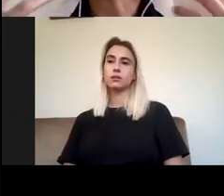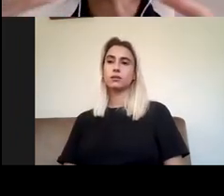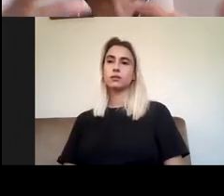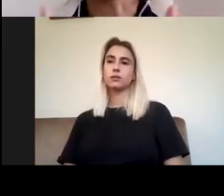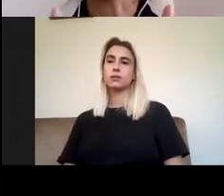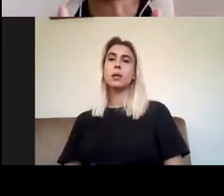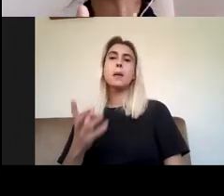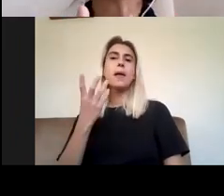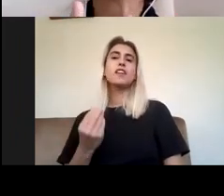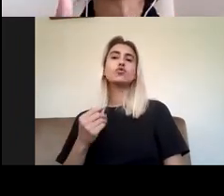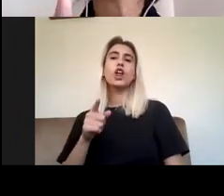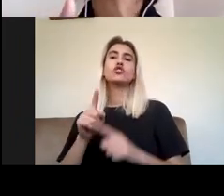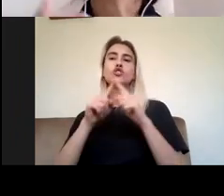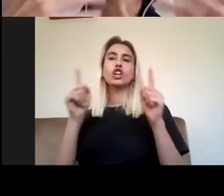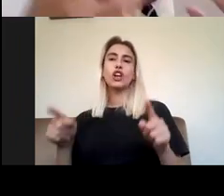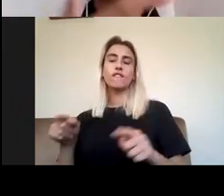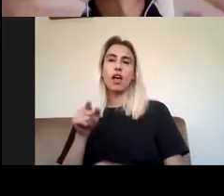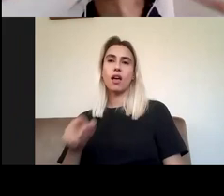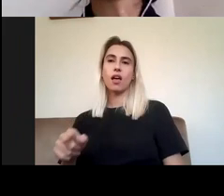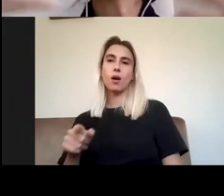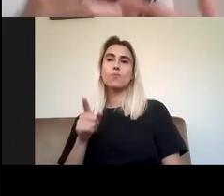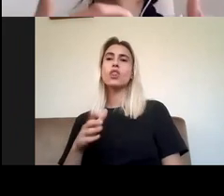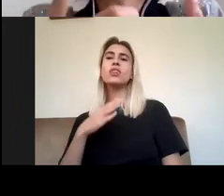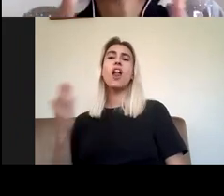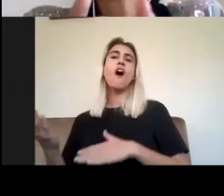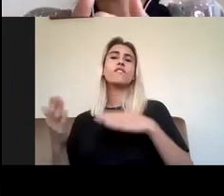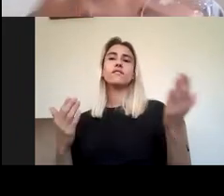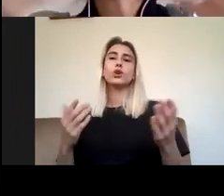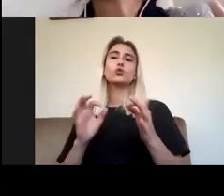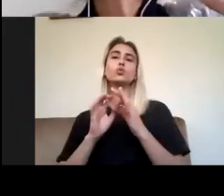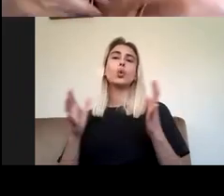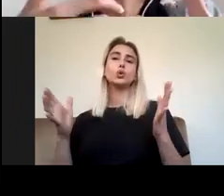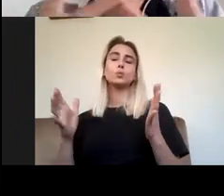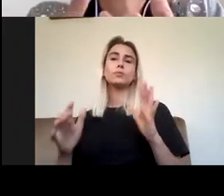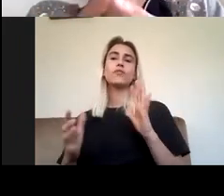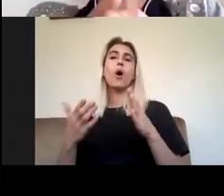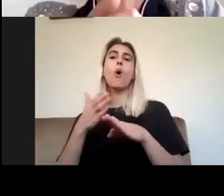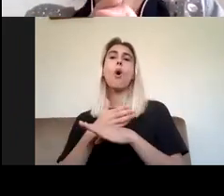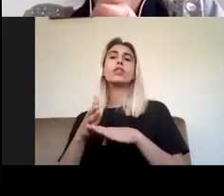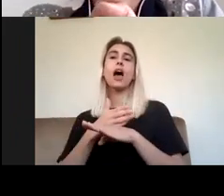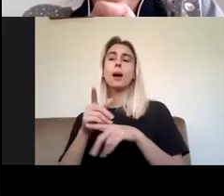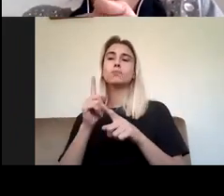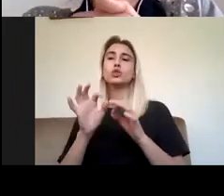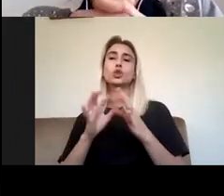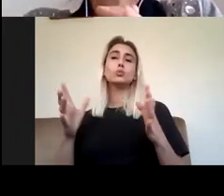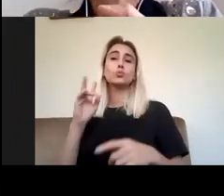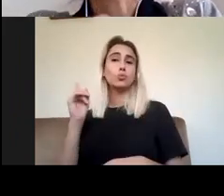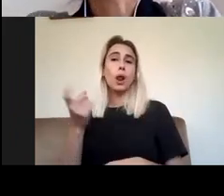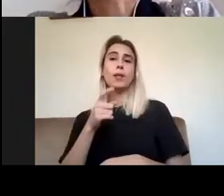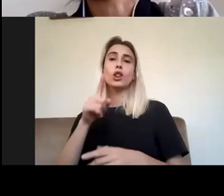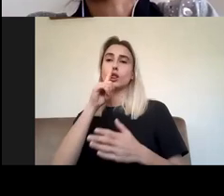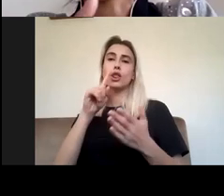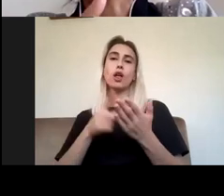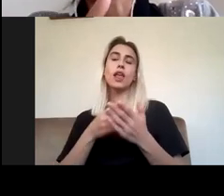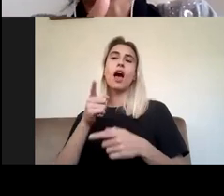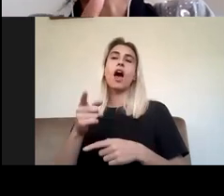mevzuatları çerçevesinde bunlara taraflar arasında bir çözüm ve bir ortak bir çözüm bulabilme noktasında aracı olma durumu